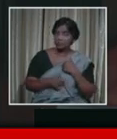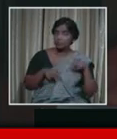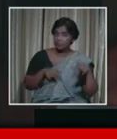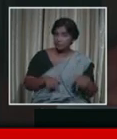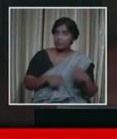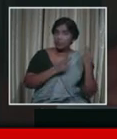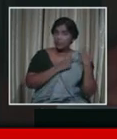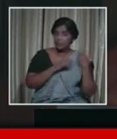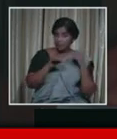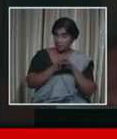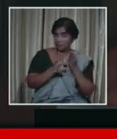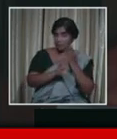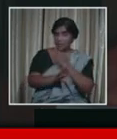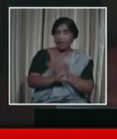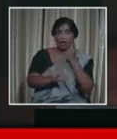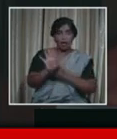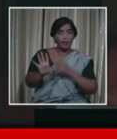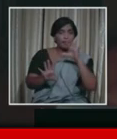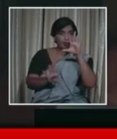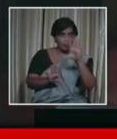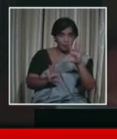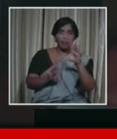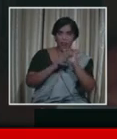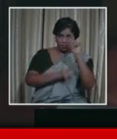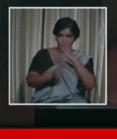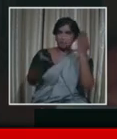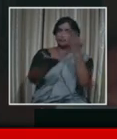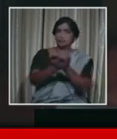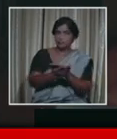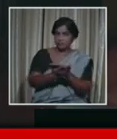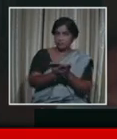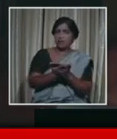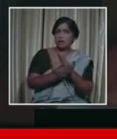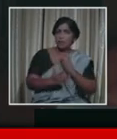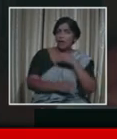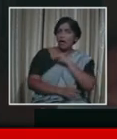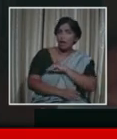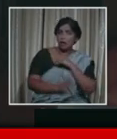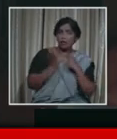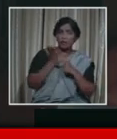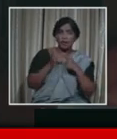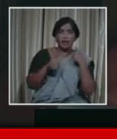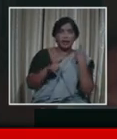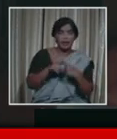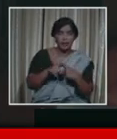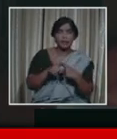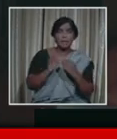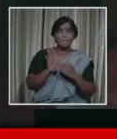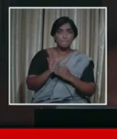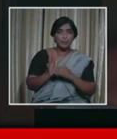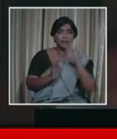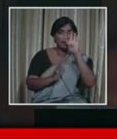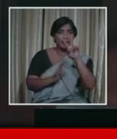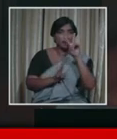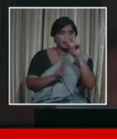dure baragan di sella urutu pahakata mang sabagata keran na mage ada yang badu hati ada miliana hatalis tegak gevalati